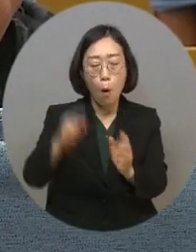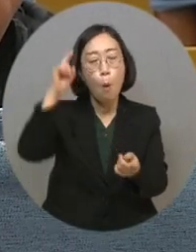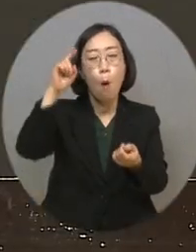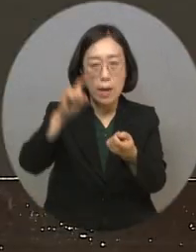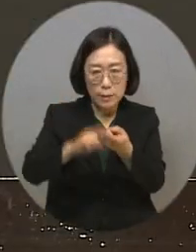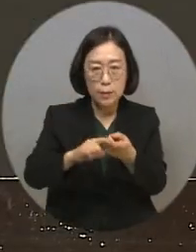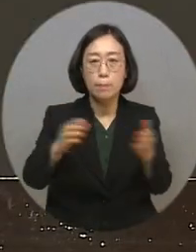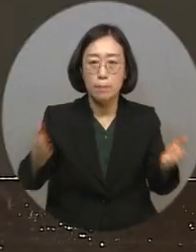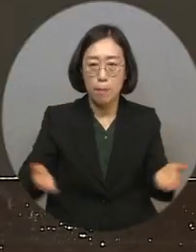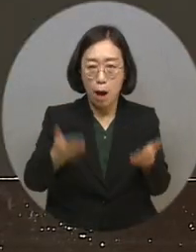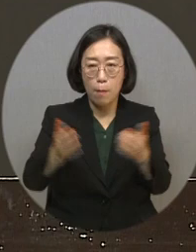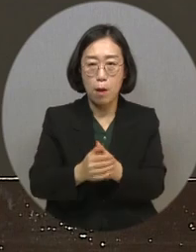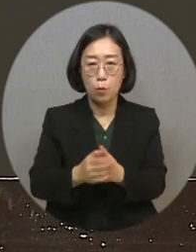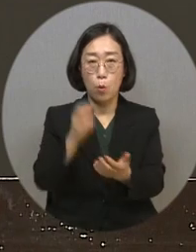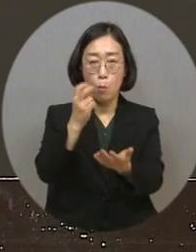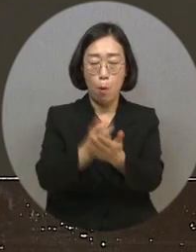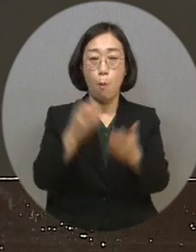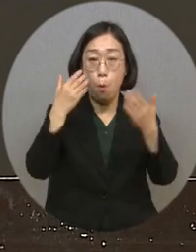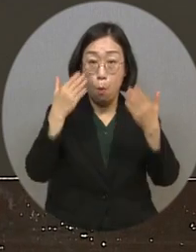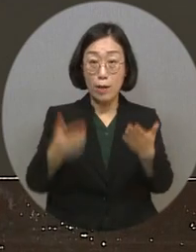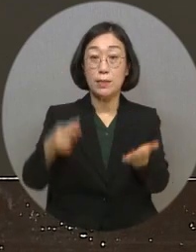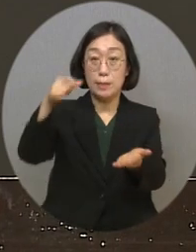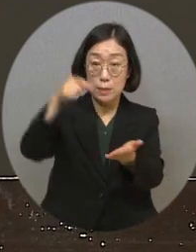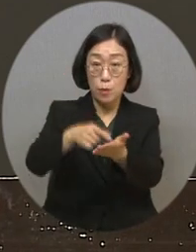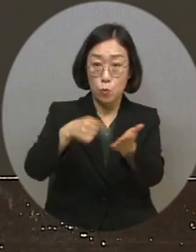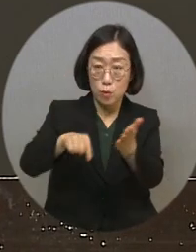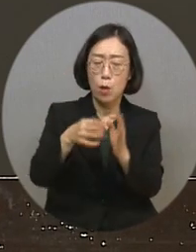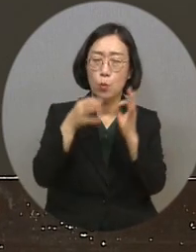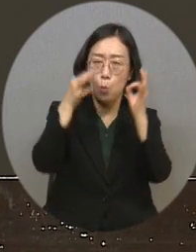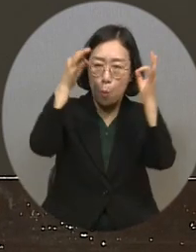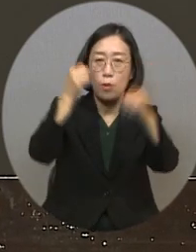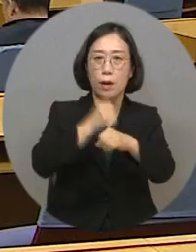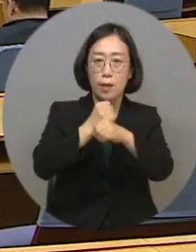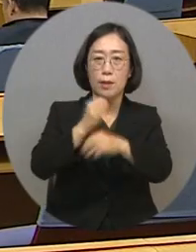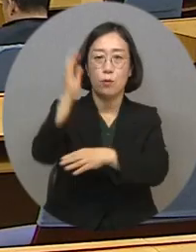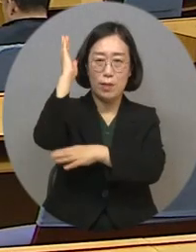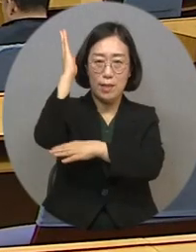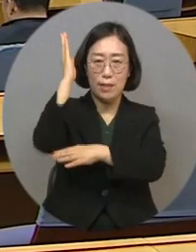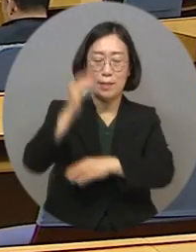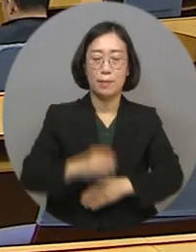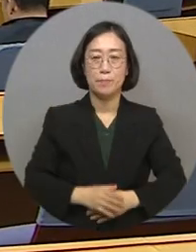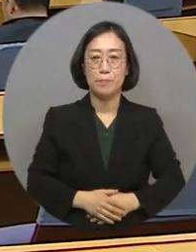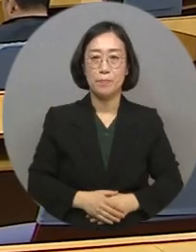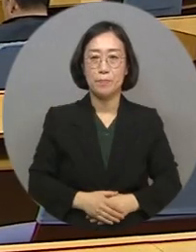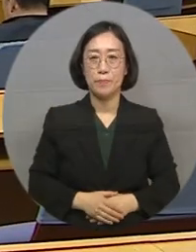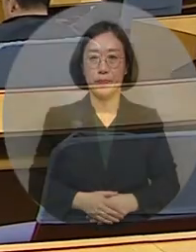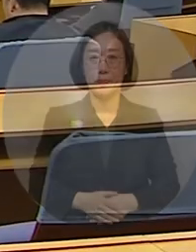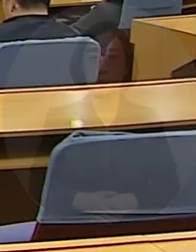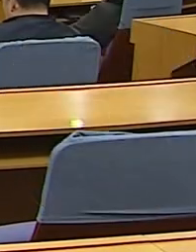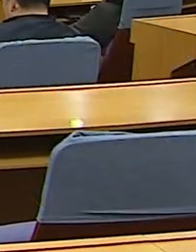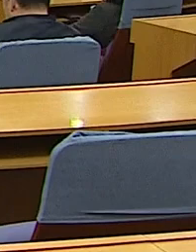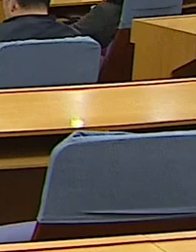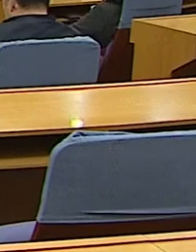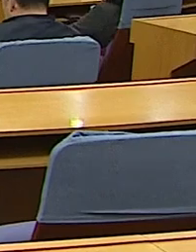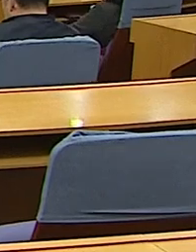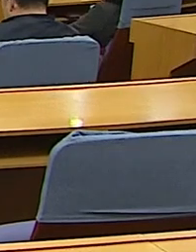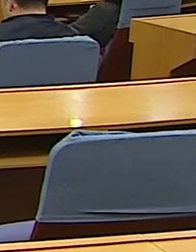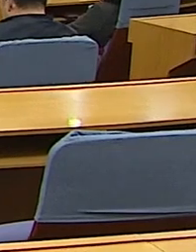무궁화를 국화로 법제화하기 위한 노력을 멈추지 않겠다고 밝혔습니다. 복지TV 뉴스 김은별입니다.